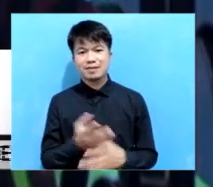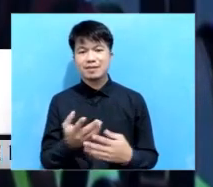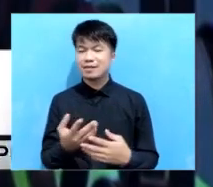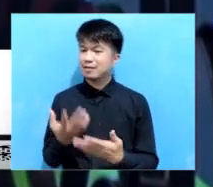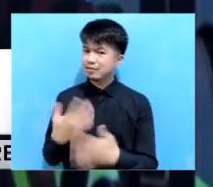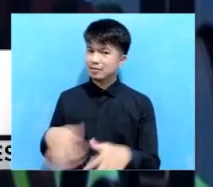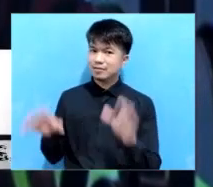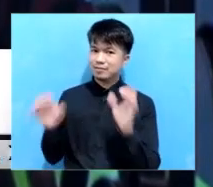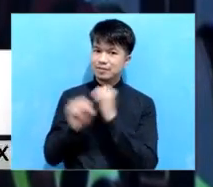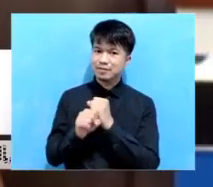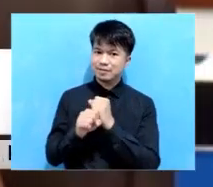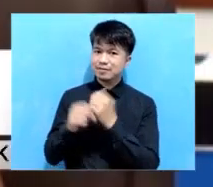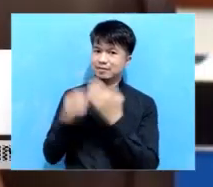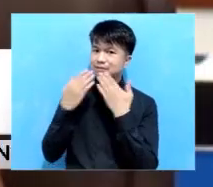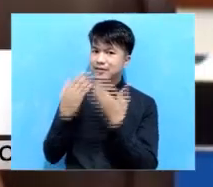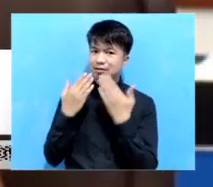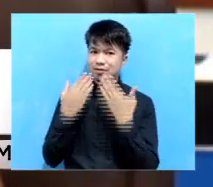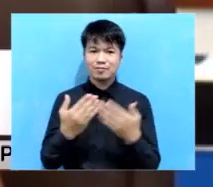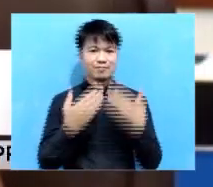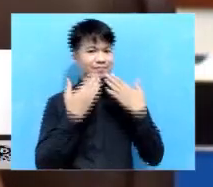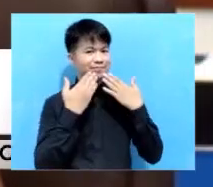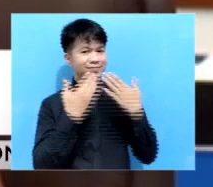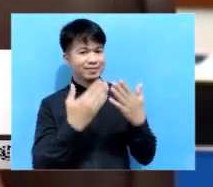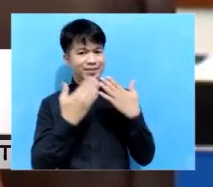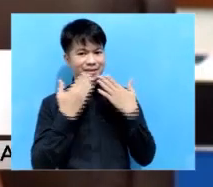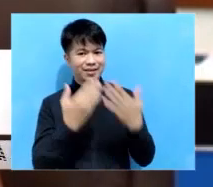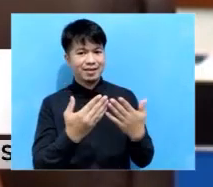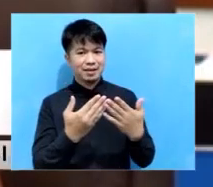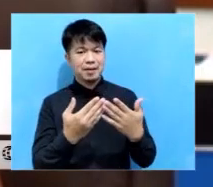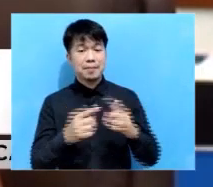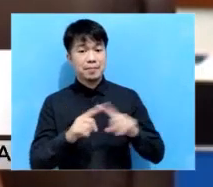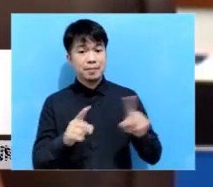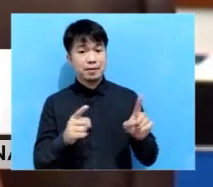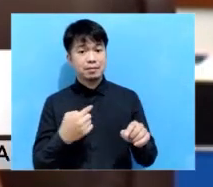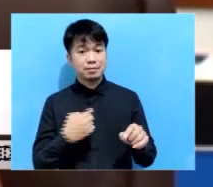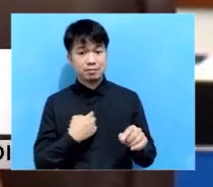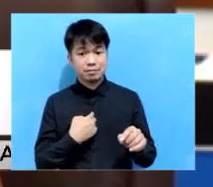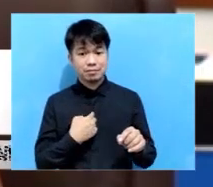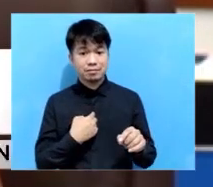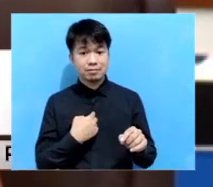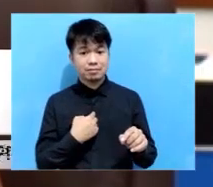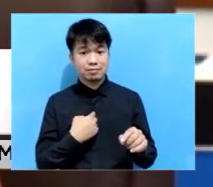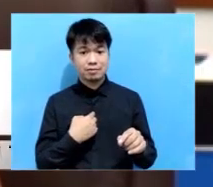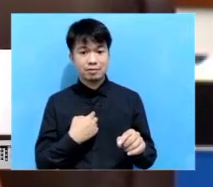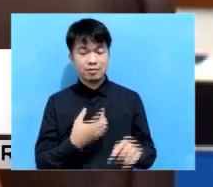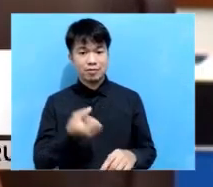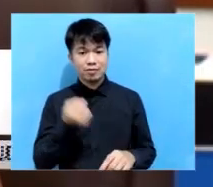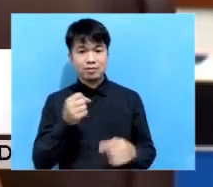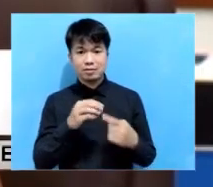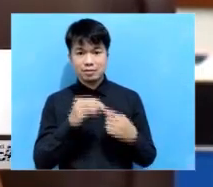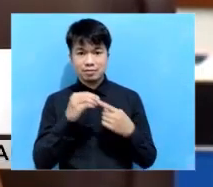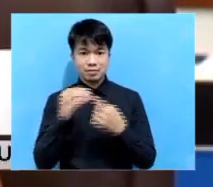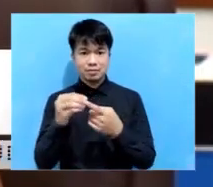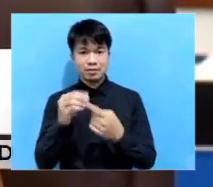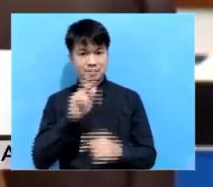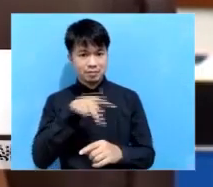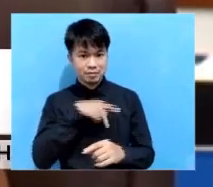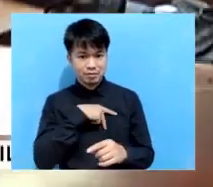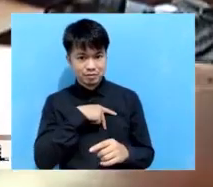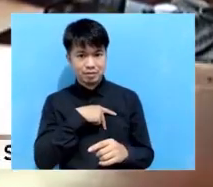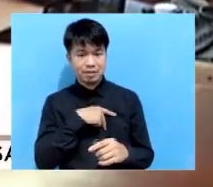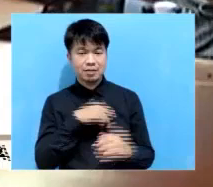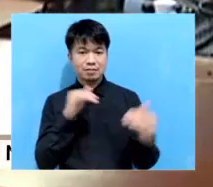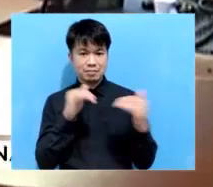Madam. Thank you very much, but I will hold a special session, personal session with you and explain